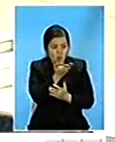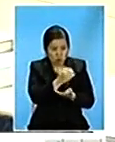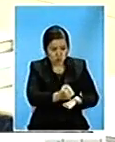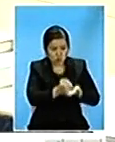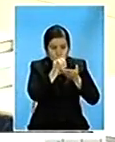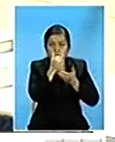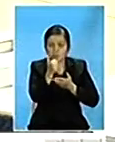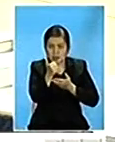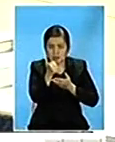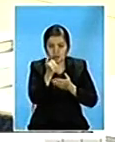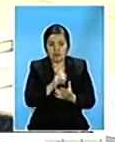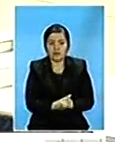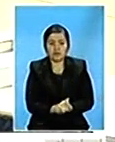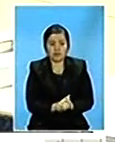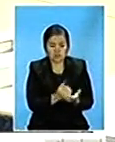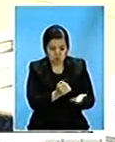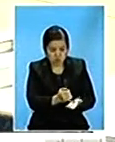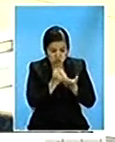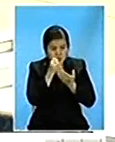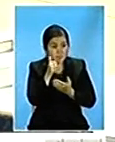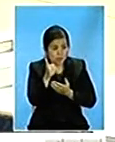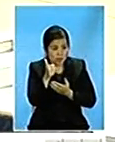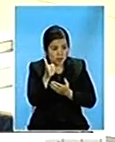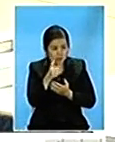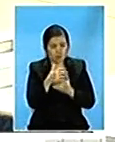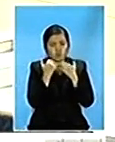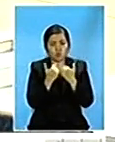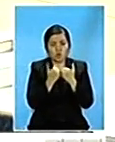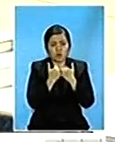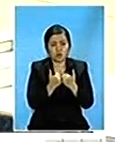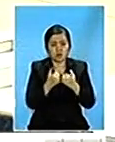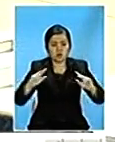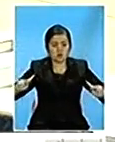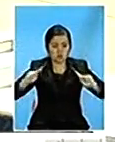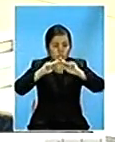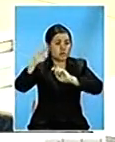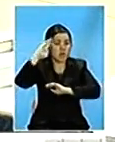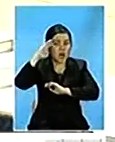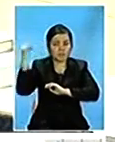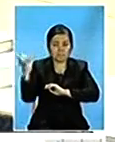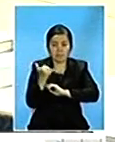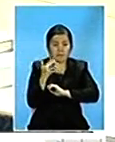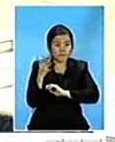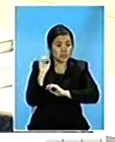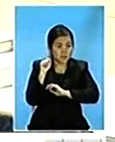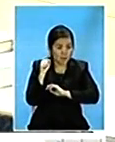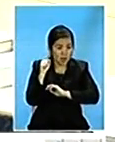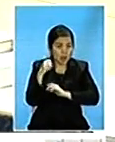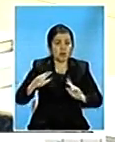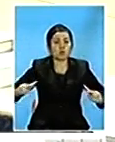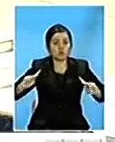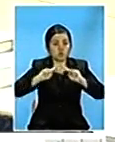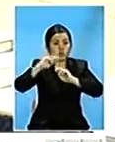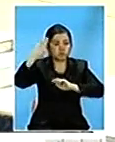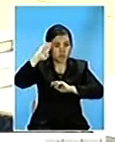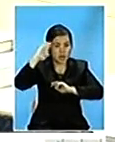นะครับจะช่วยได้ไหมครับเพราะว่าวันนี้ทางกระทรวงกลาโหมไม่ได้มาใช่ไหมครับเพราะกระทรวงกลาโหมเนี่ย